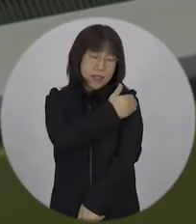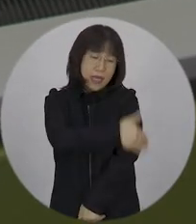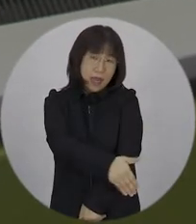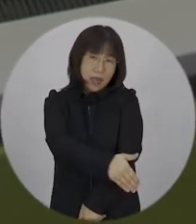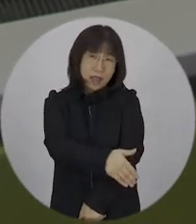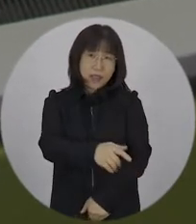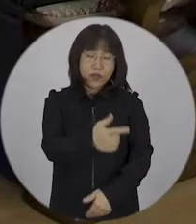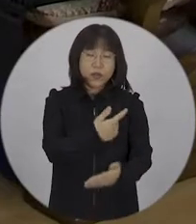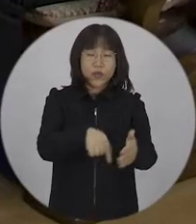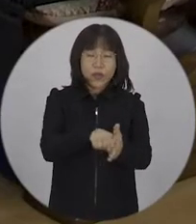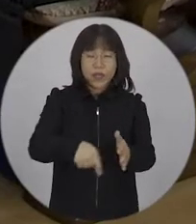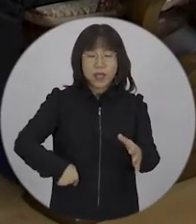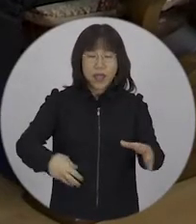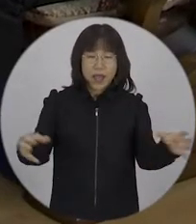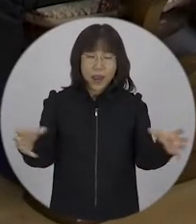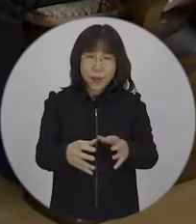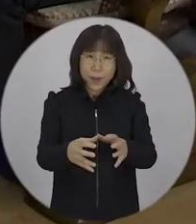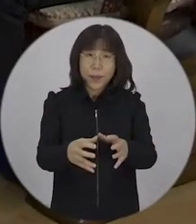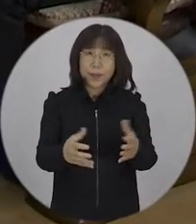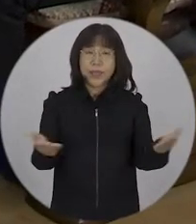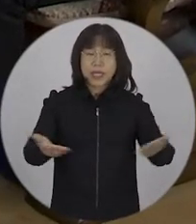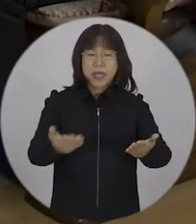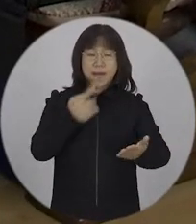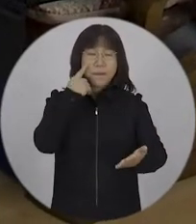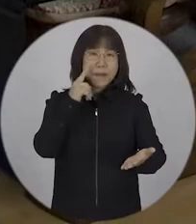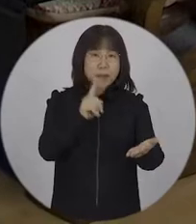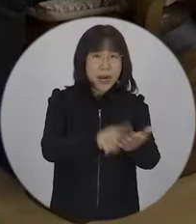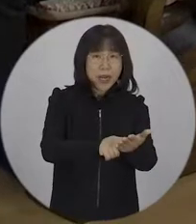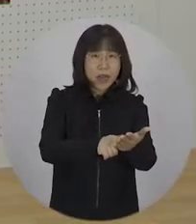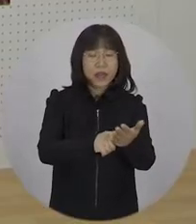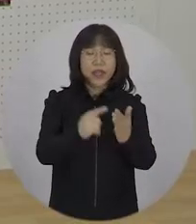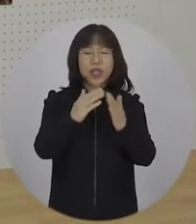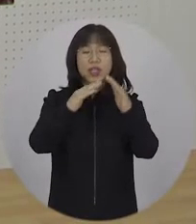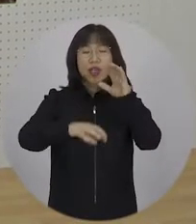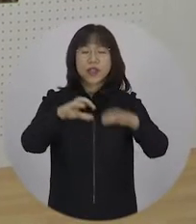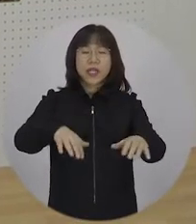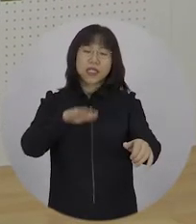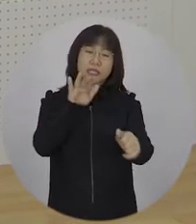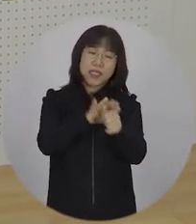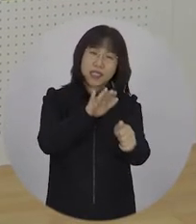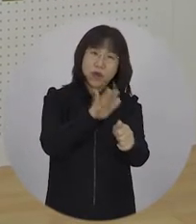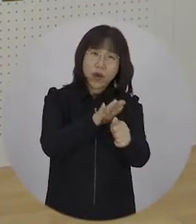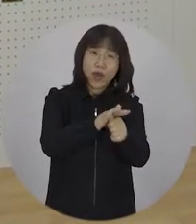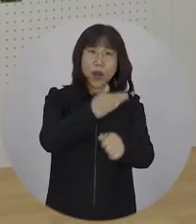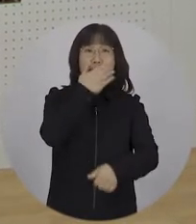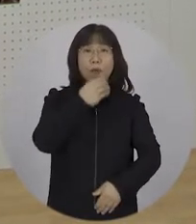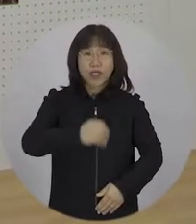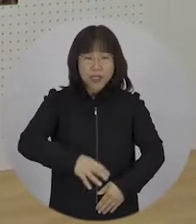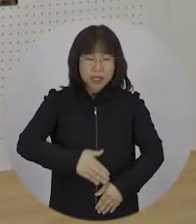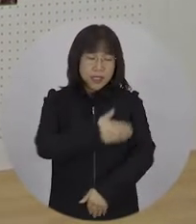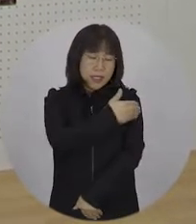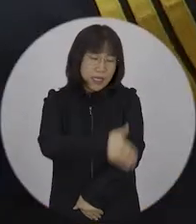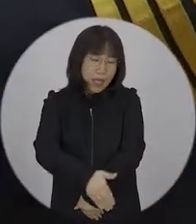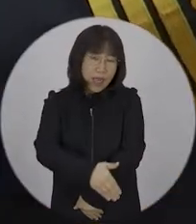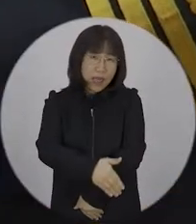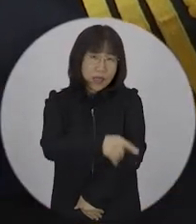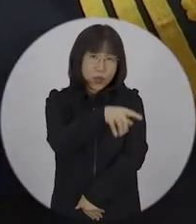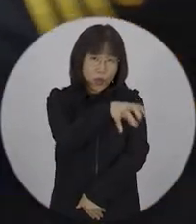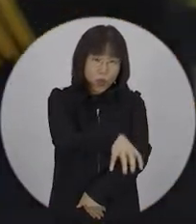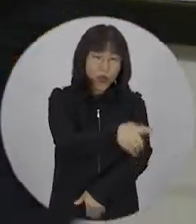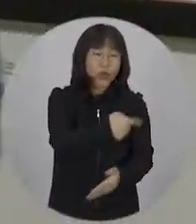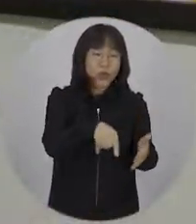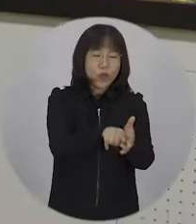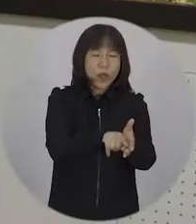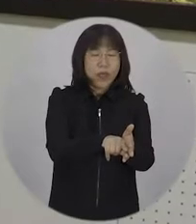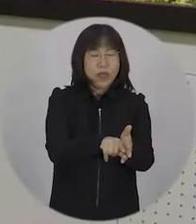업무 협약을 체결해 위기가구 발굴 및 현장 방문 지원 등의 활동을 통해 복지사각지대 해소를 위한 다양한